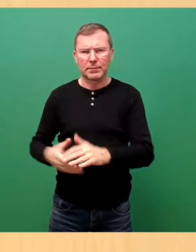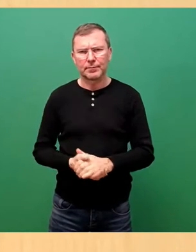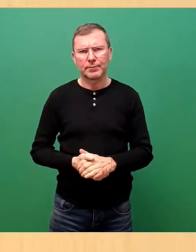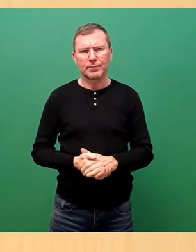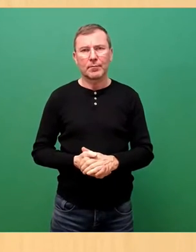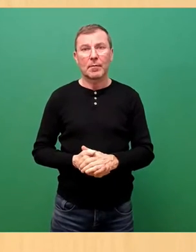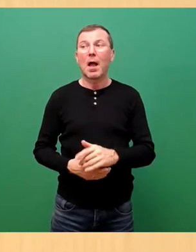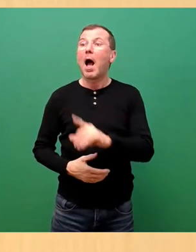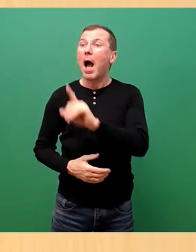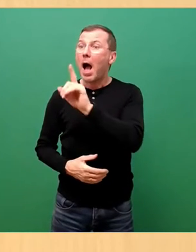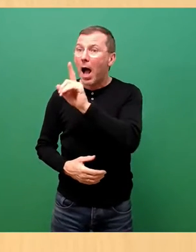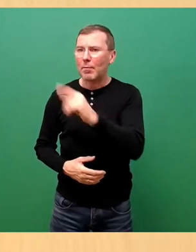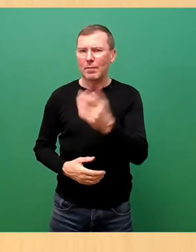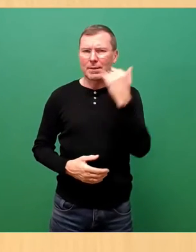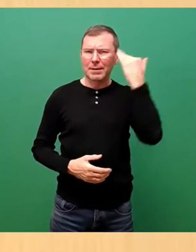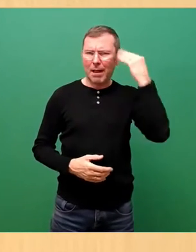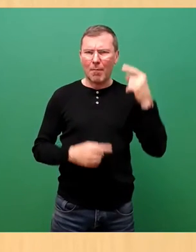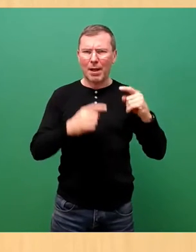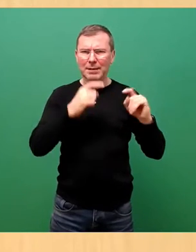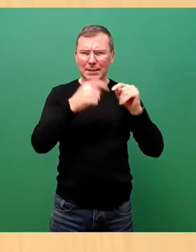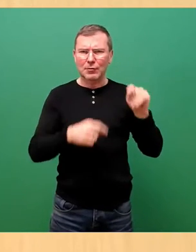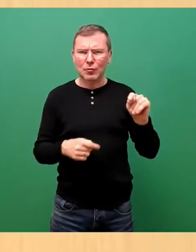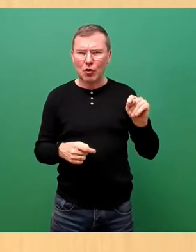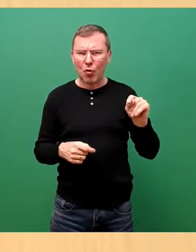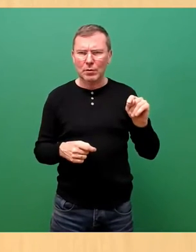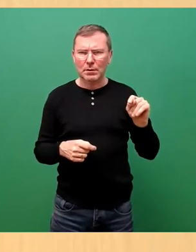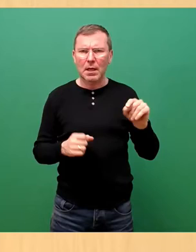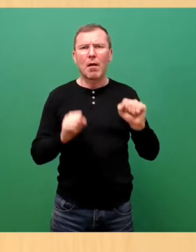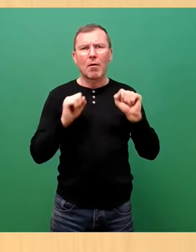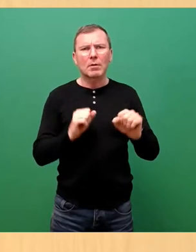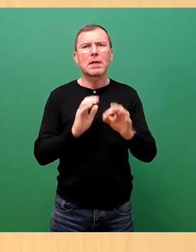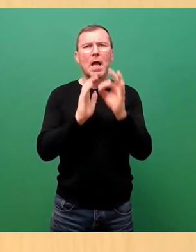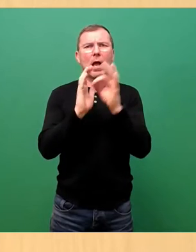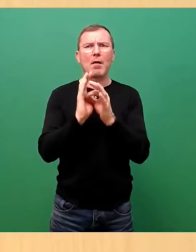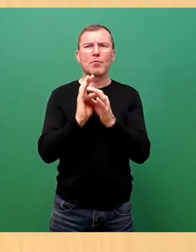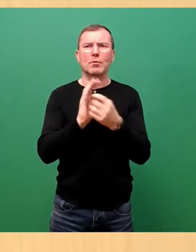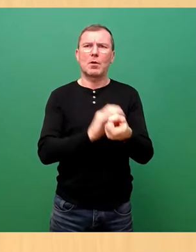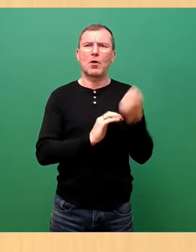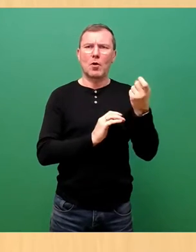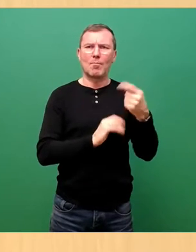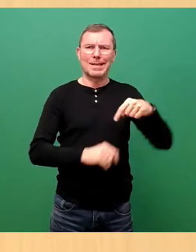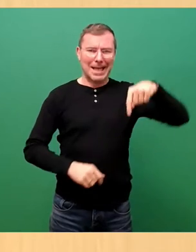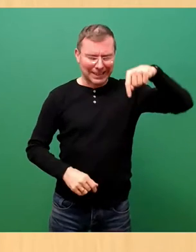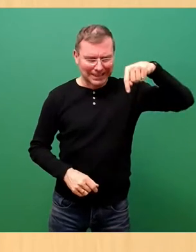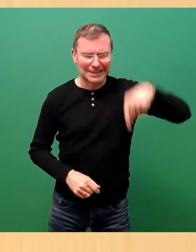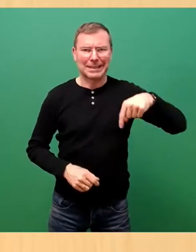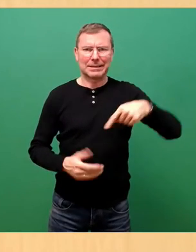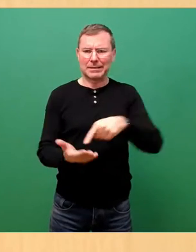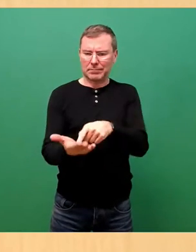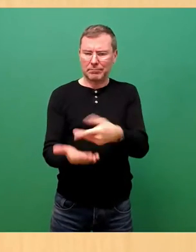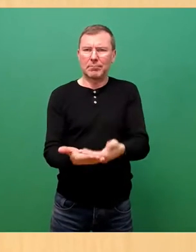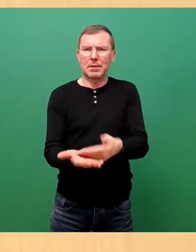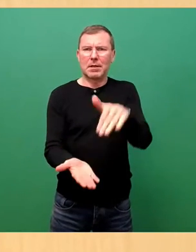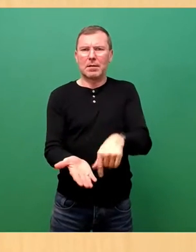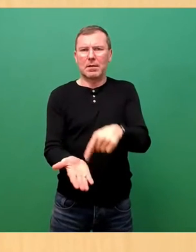Nur wegen dieser Debatte damals kommt es ja zu dem Punkt, den wir jetzt hier vorliegen haben. Und